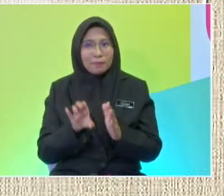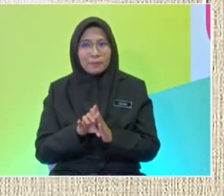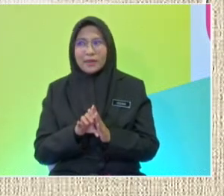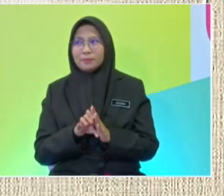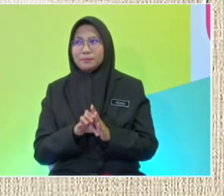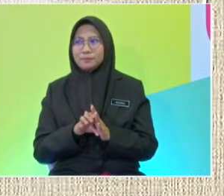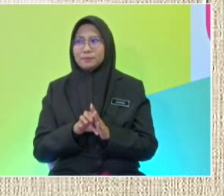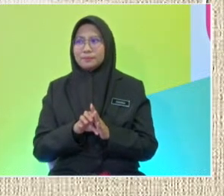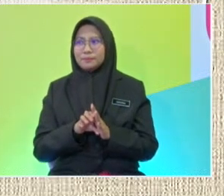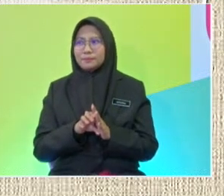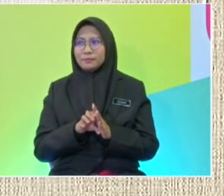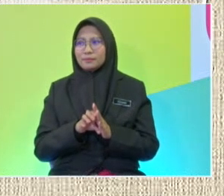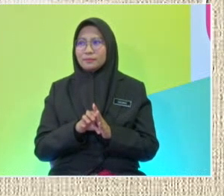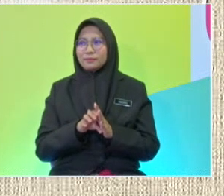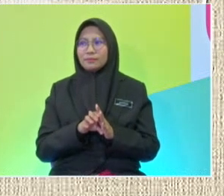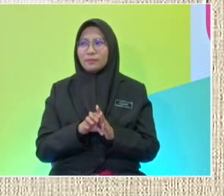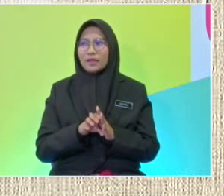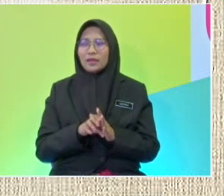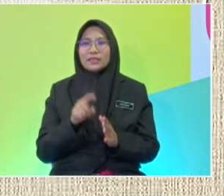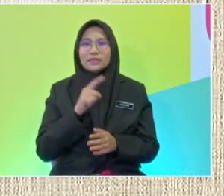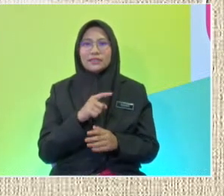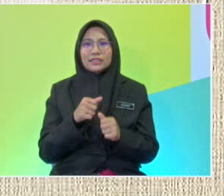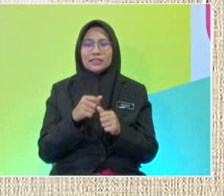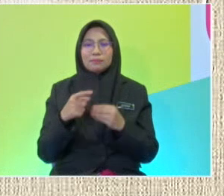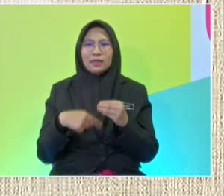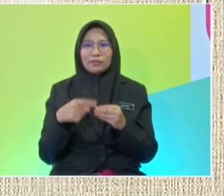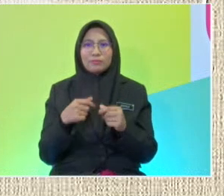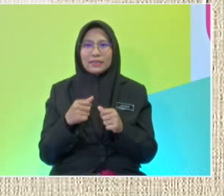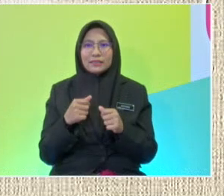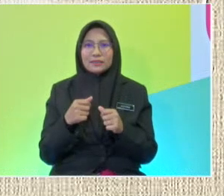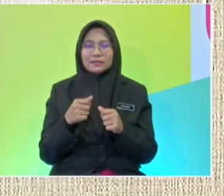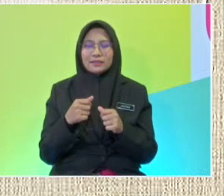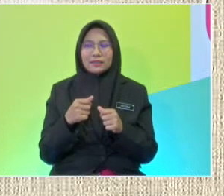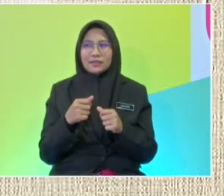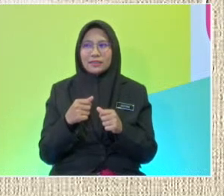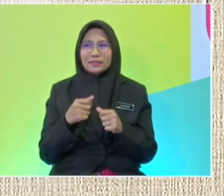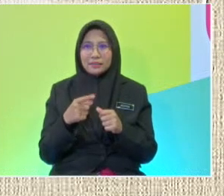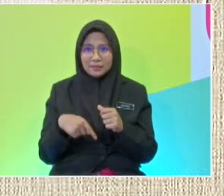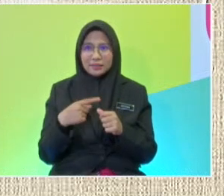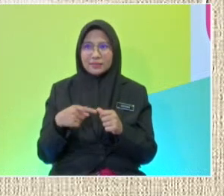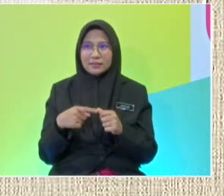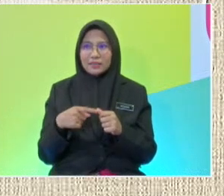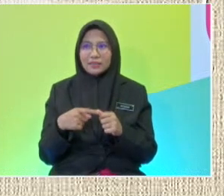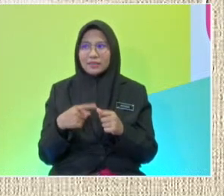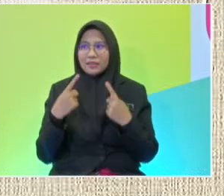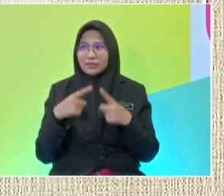jawaban berikut yang digunakan Oke pilihan jawaban ke atas